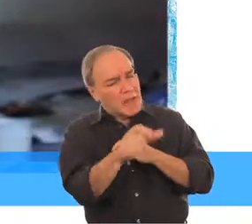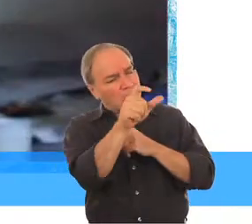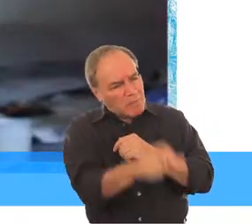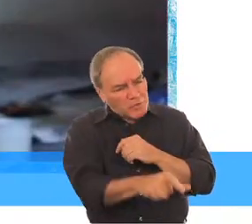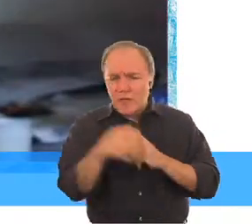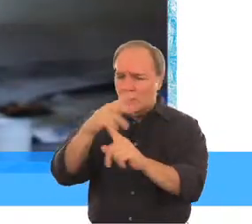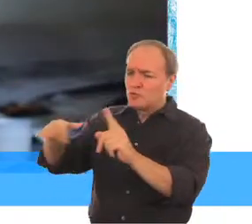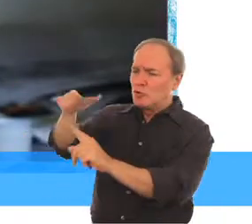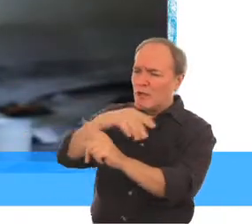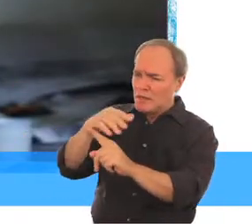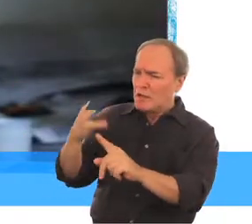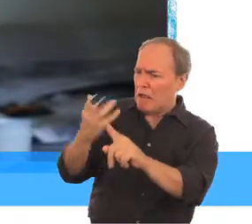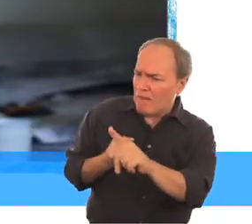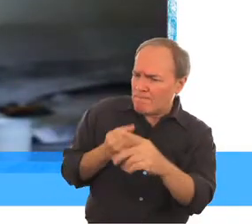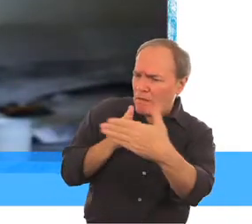personne et son environnement.